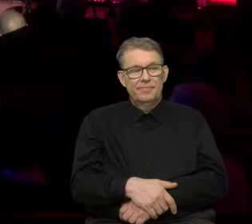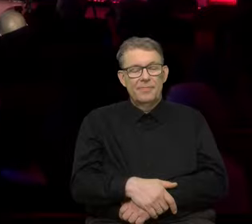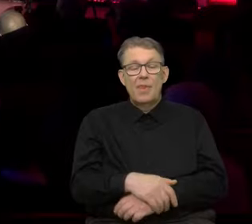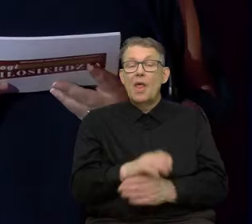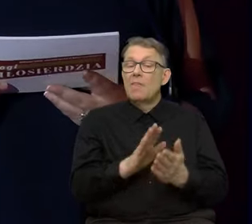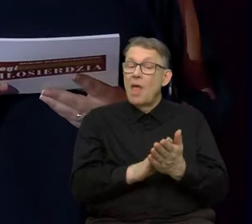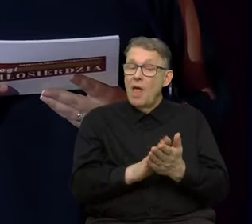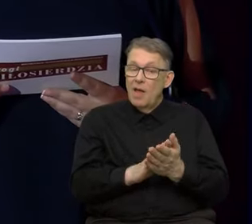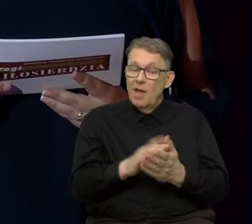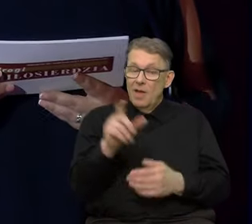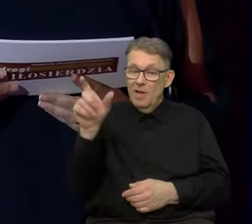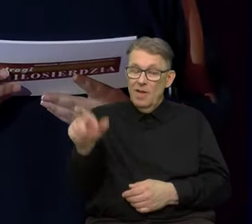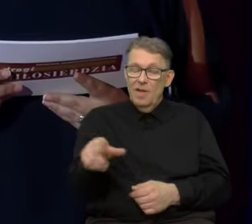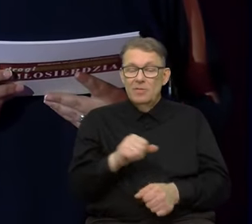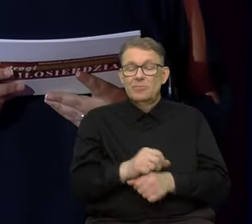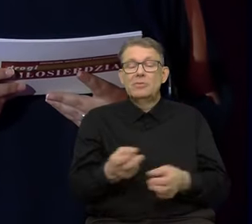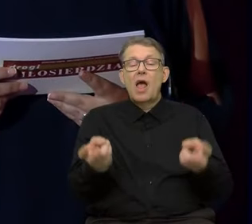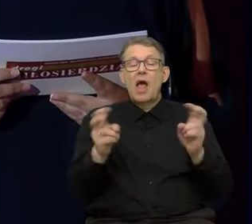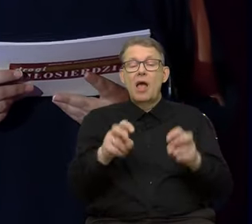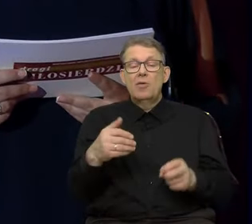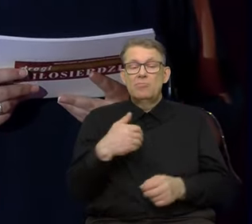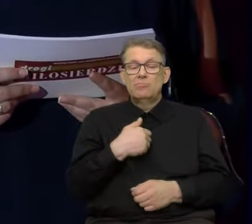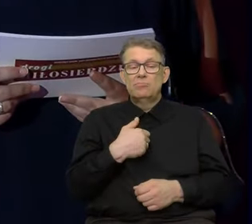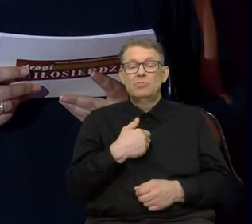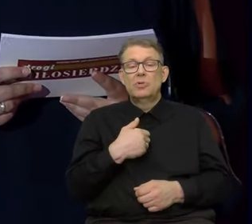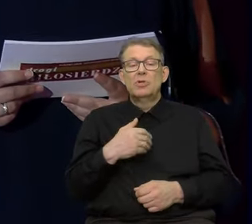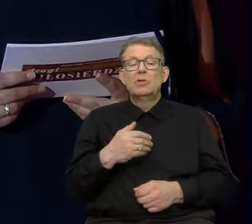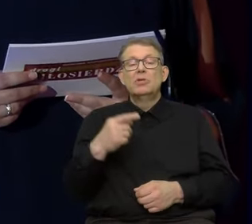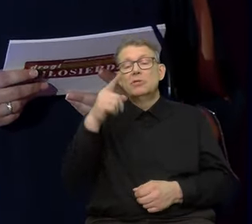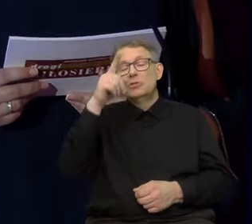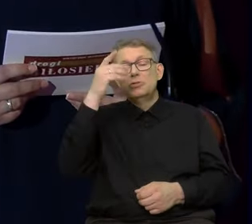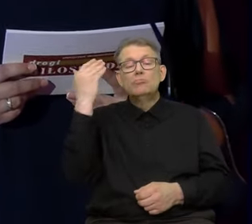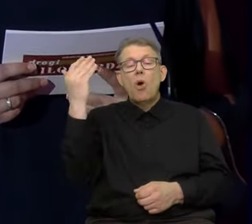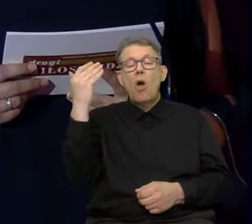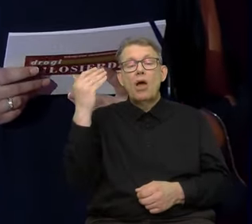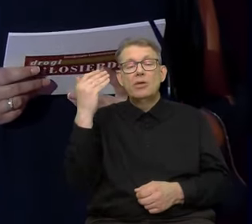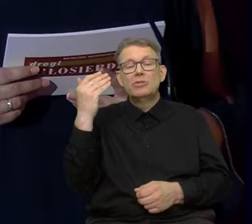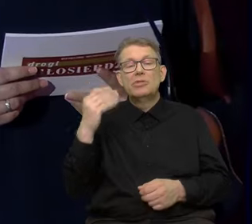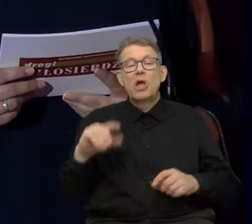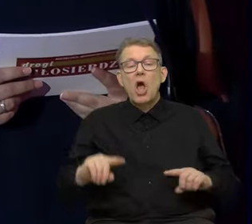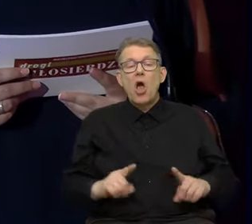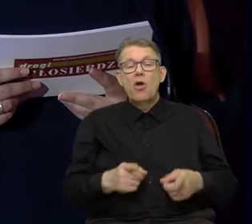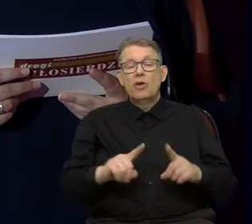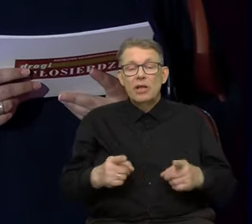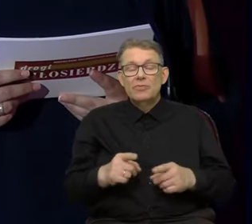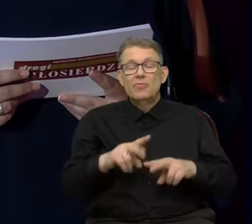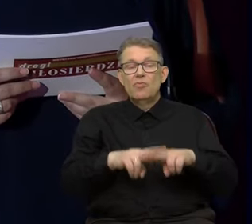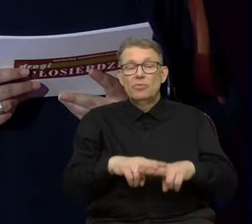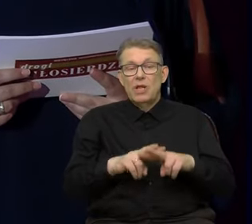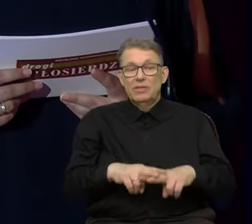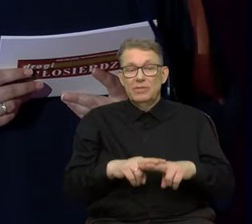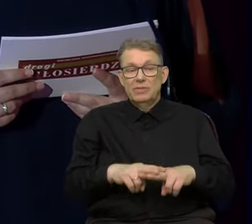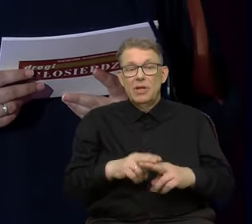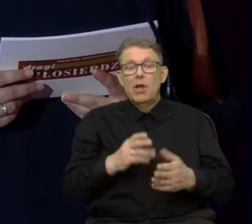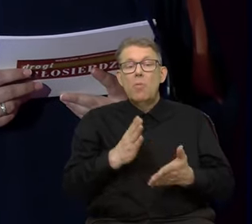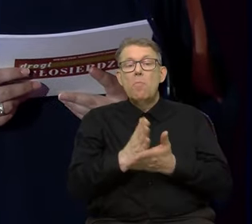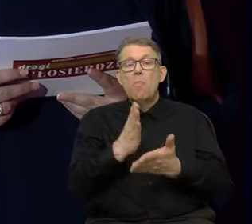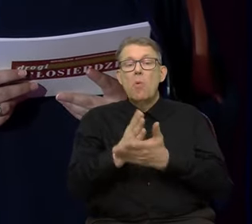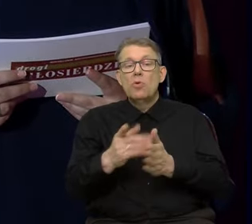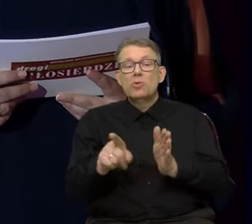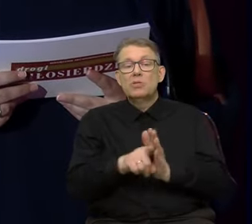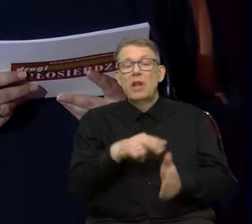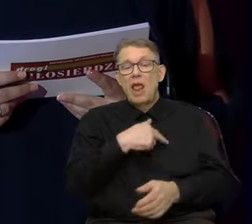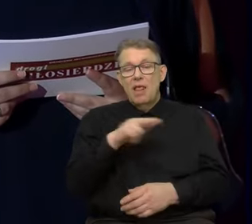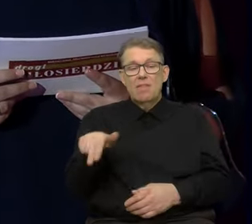Laureat jest założycielem charytatywnej fundacji Help Us Dry the Tears, pomóż nam